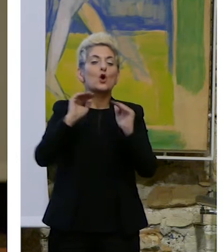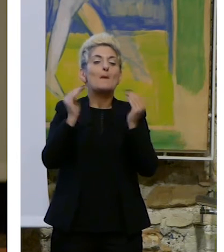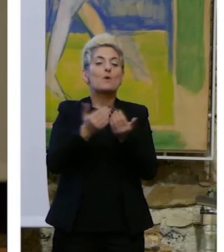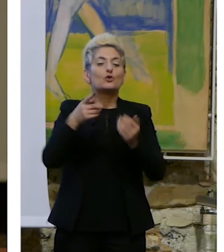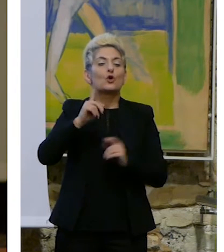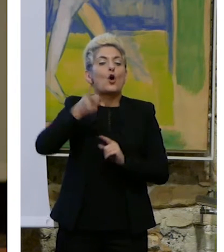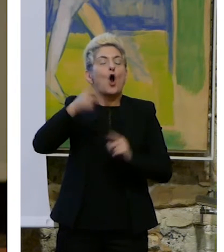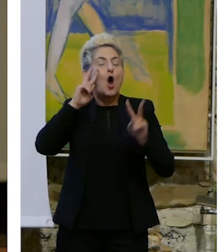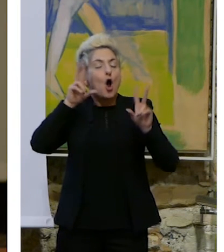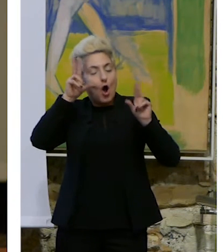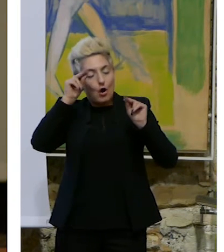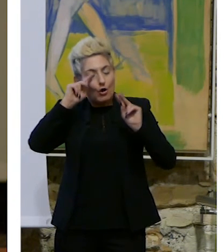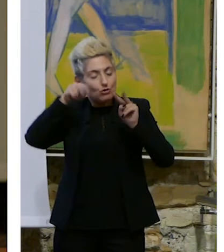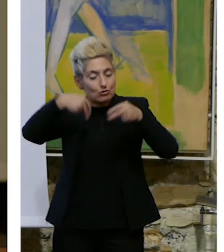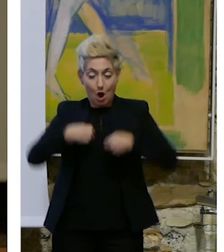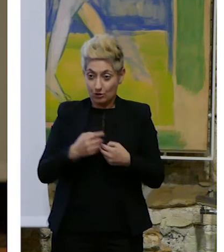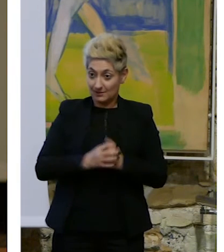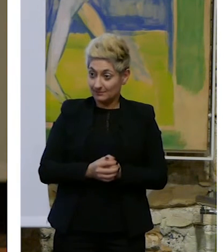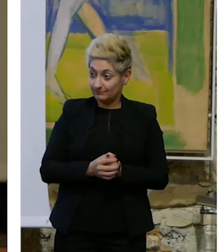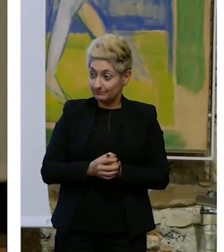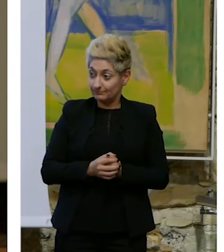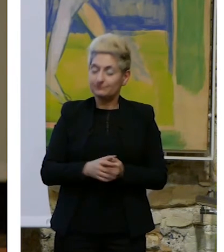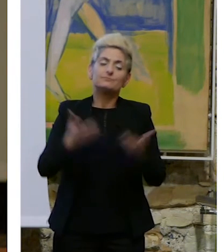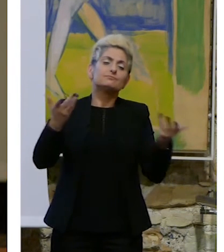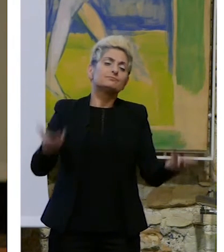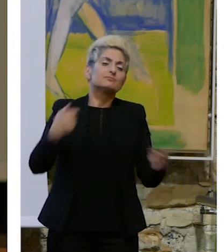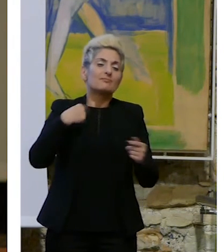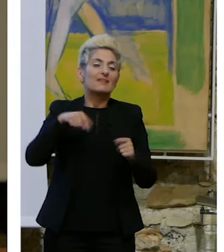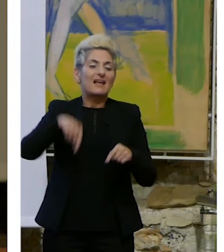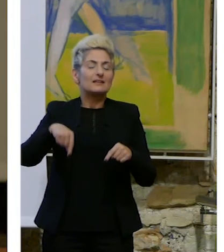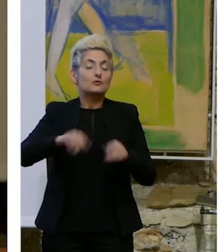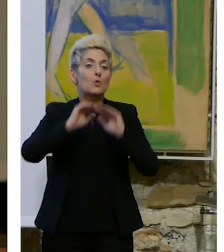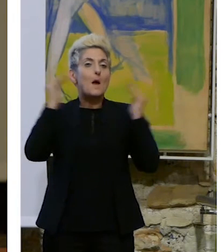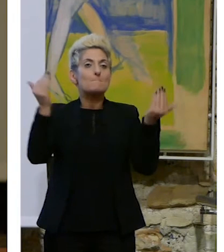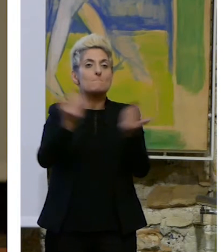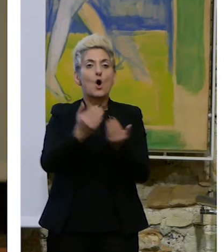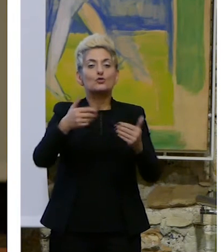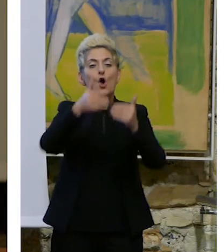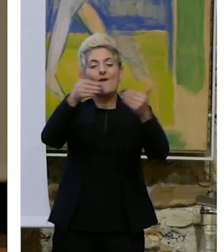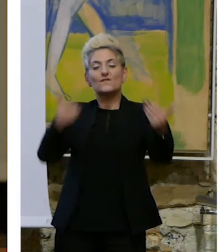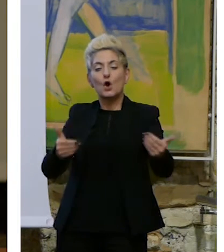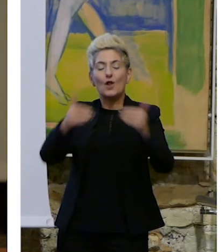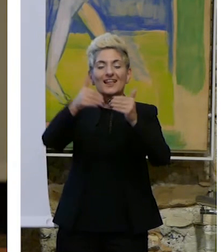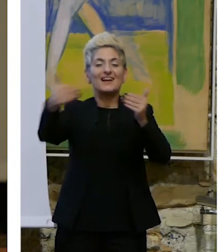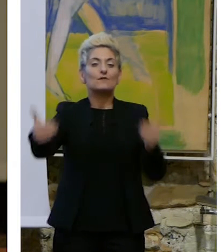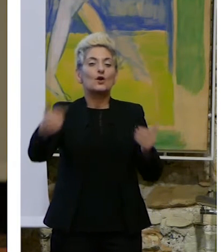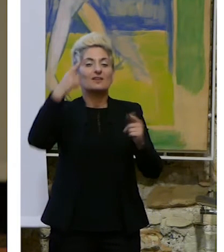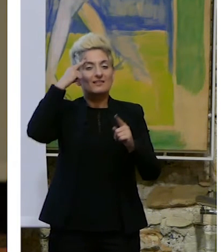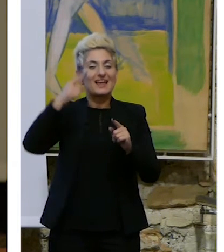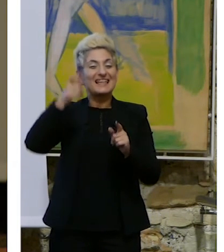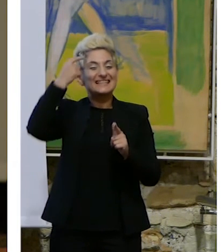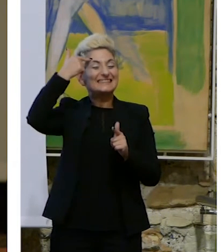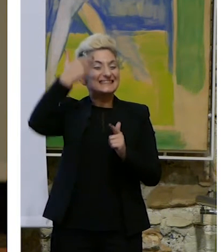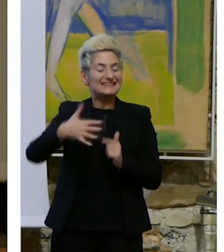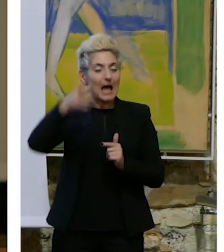veramente interessante, perché stiamo scoprendo che le frontiere del nostro sapere sono molto più